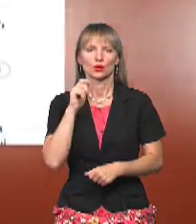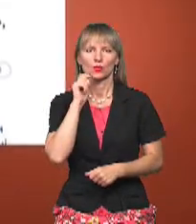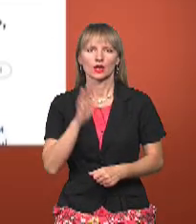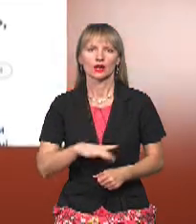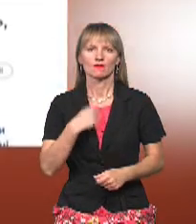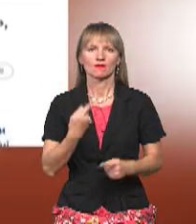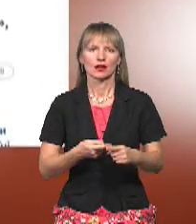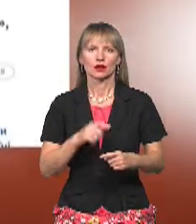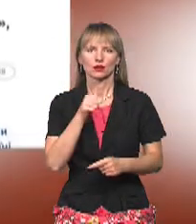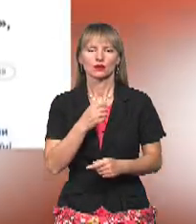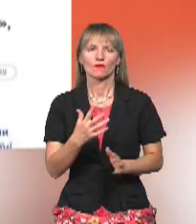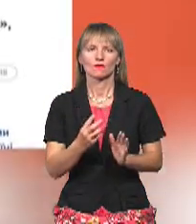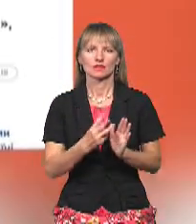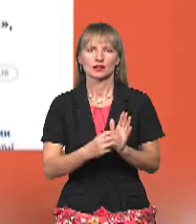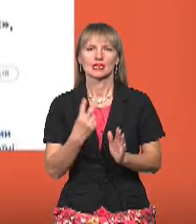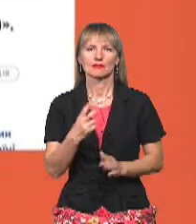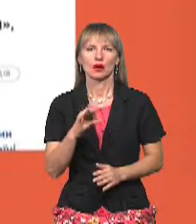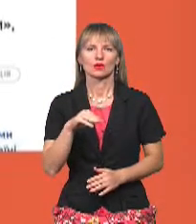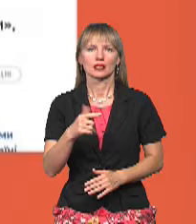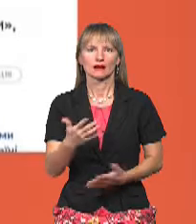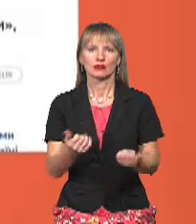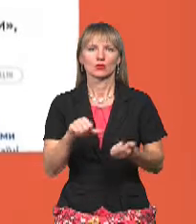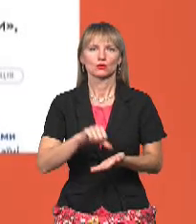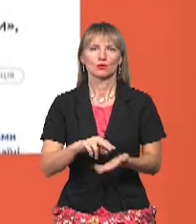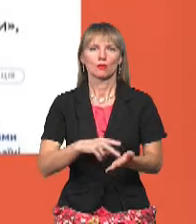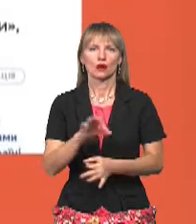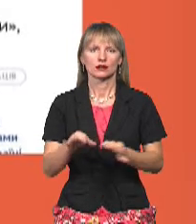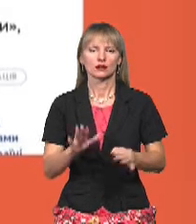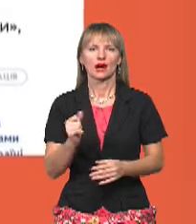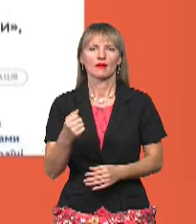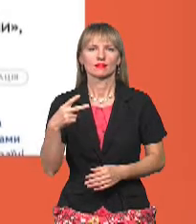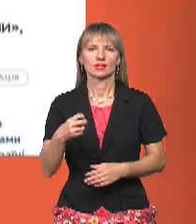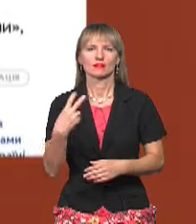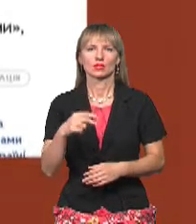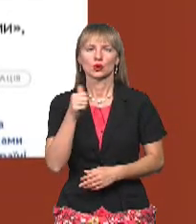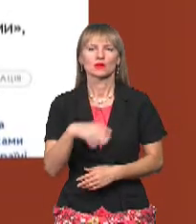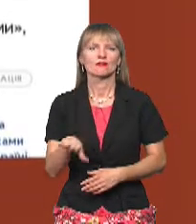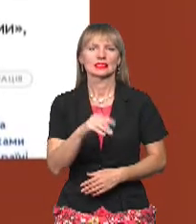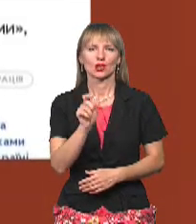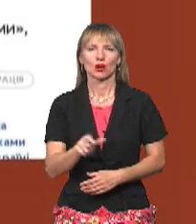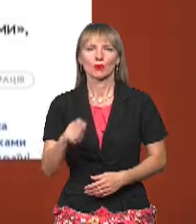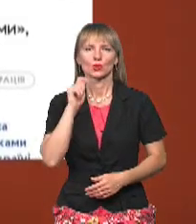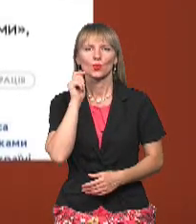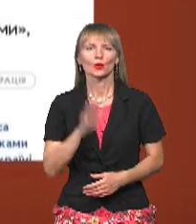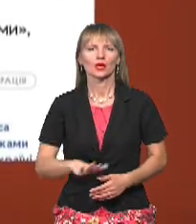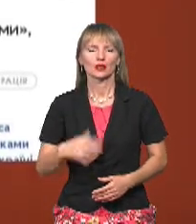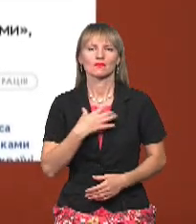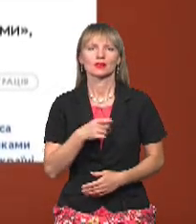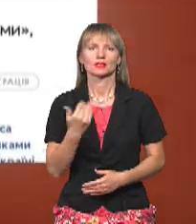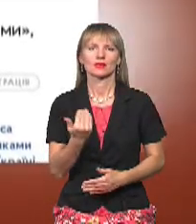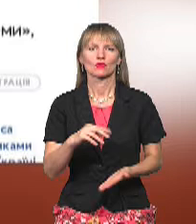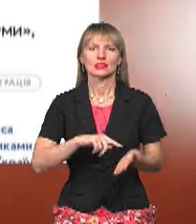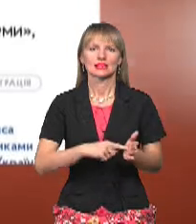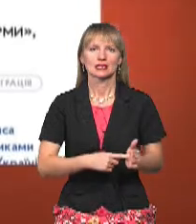цьому році 802 ОТГ візьмуть участь в проєкті, а в 2020 році – всі громади України. Основною його метою